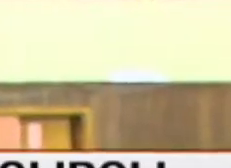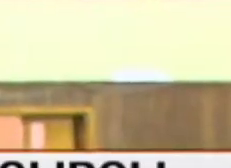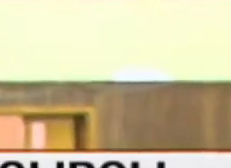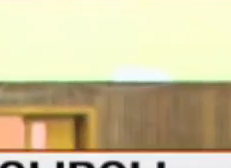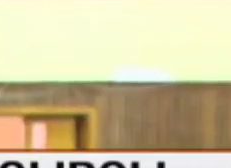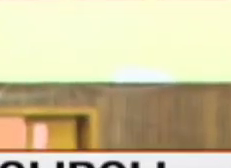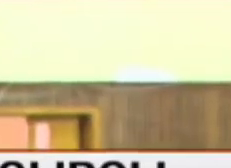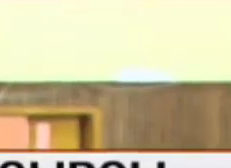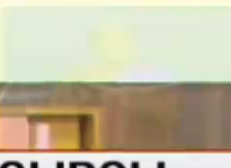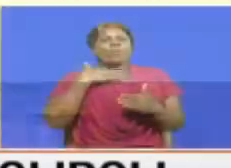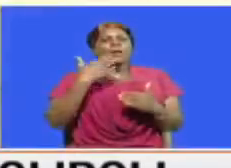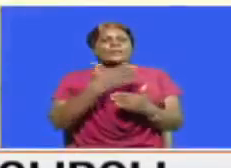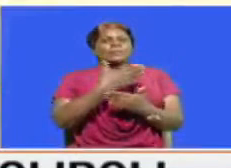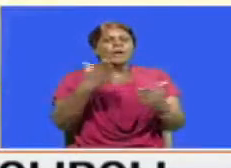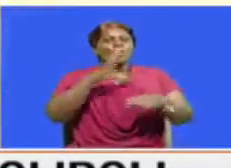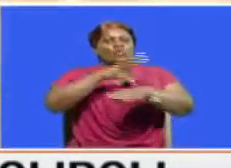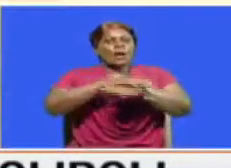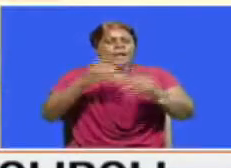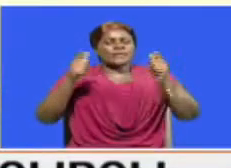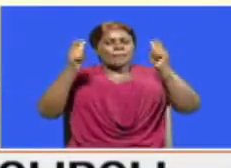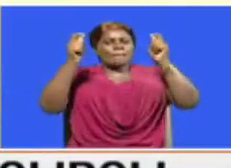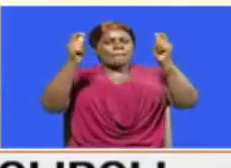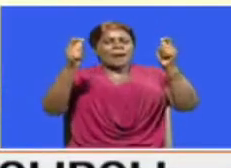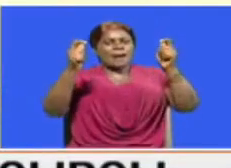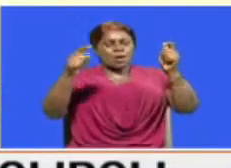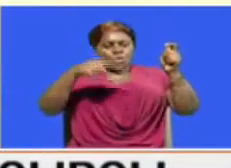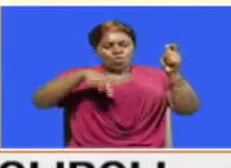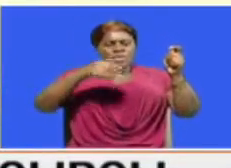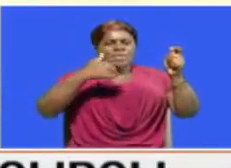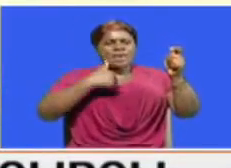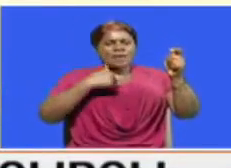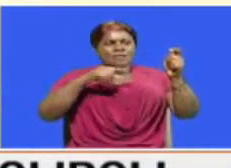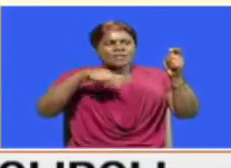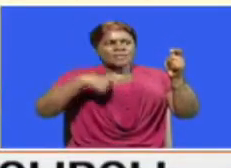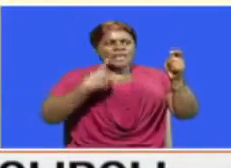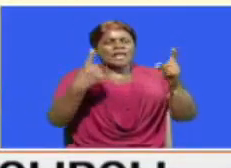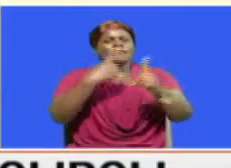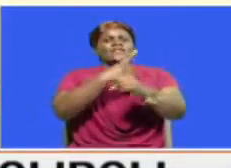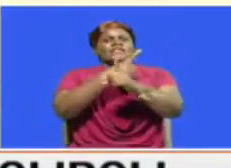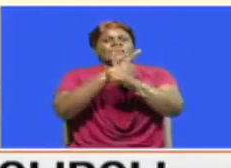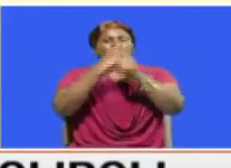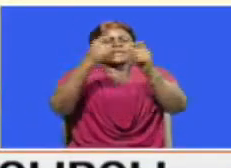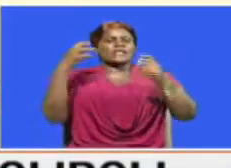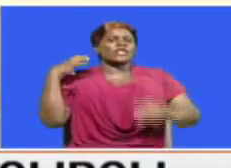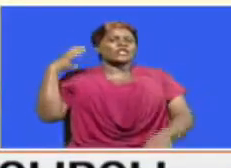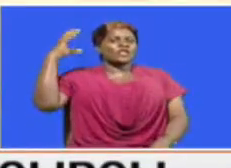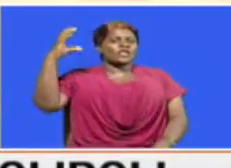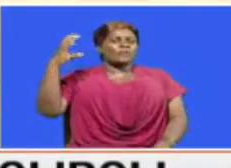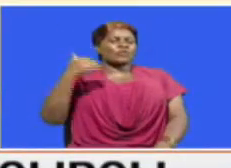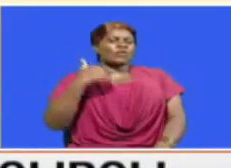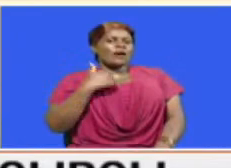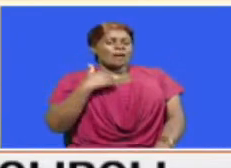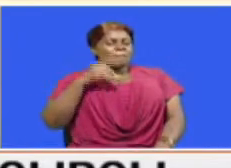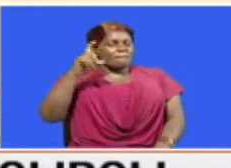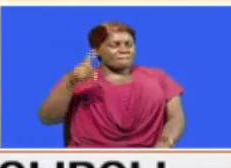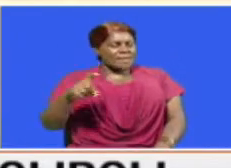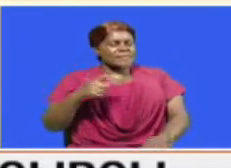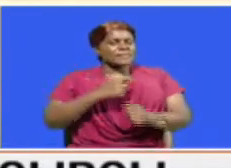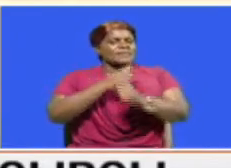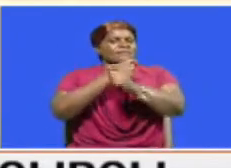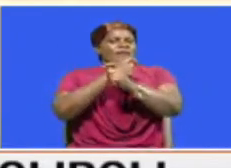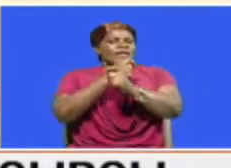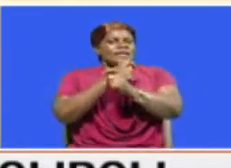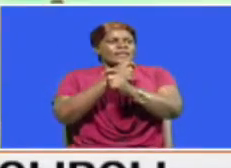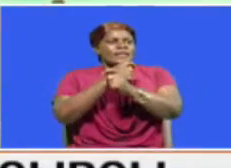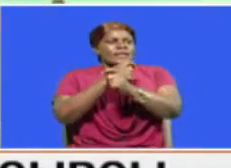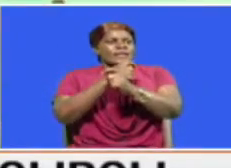Everybody now wants to clinch the title that we are holding right now, and us being the defending champions, we have to defend the title, because